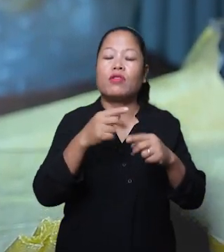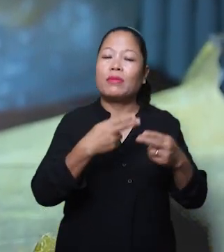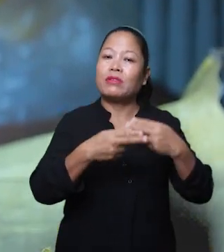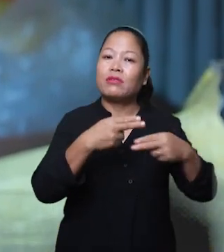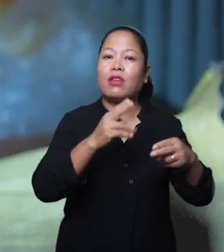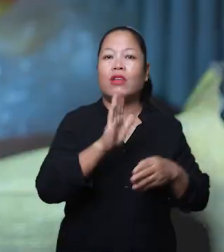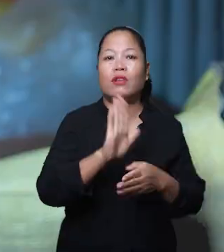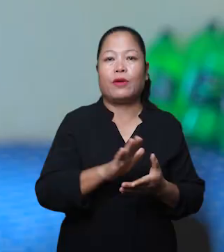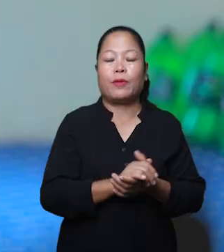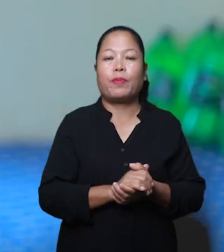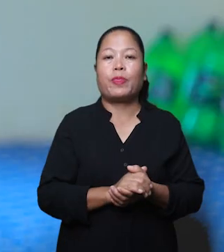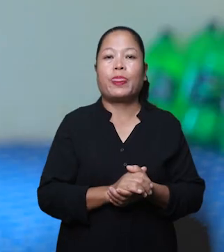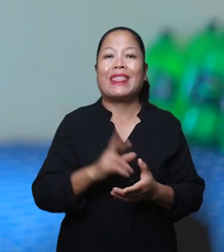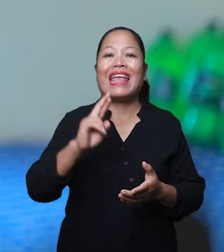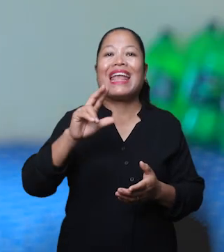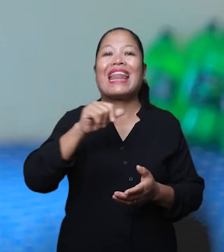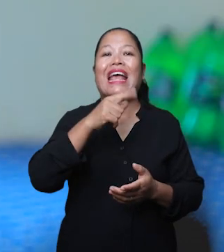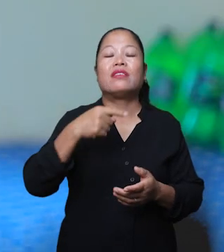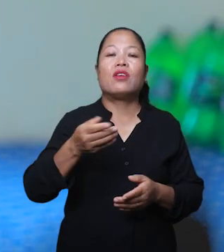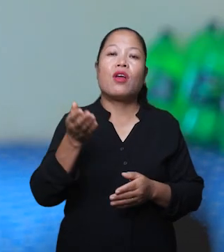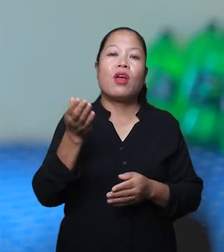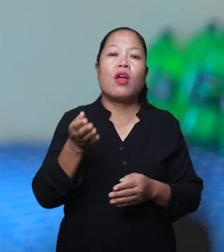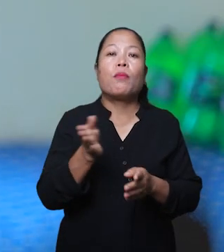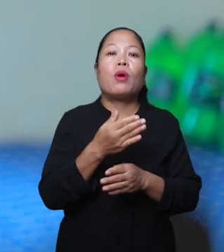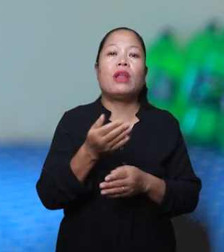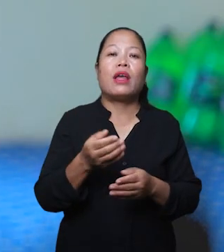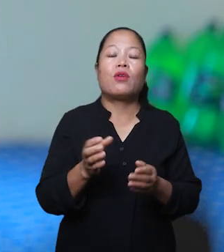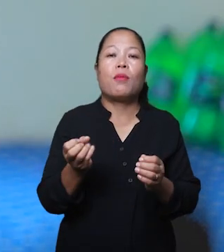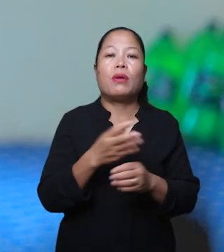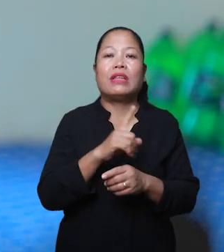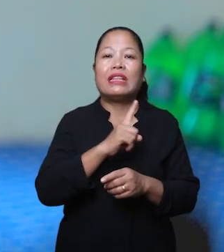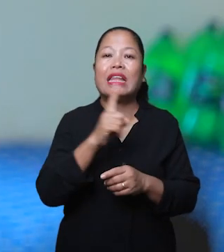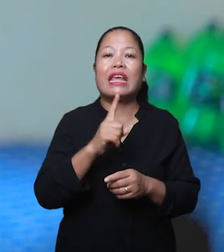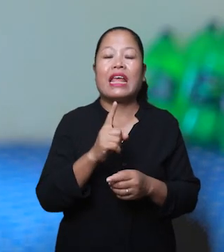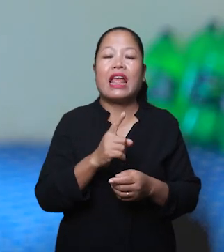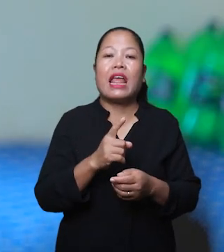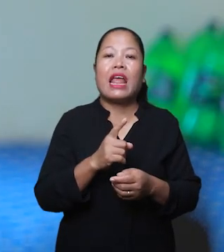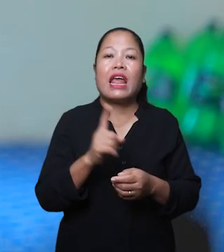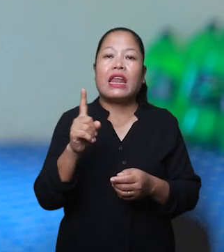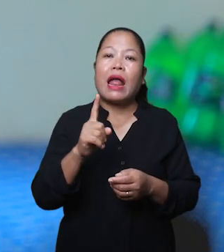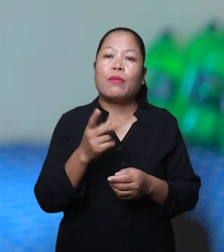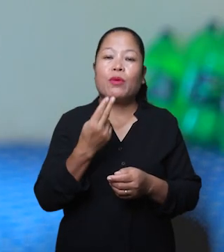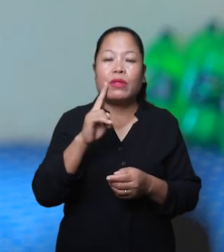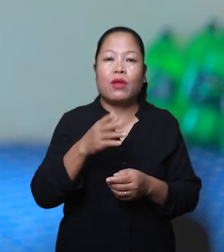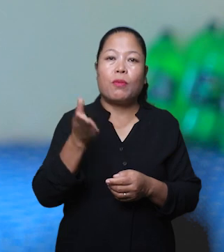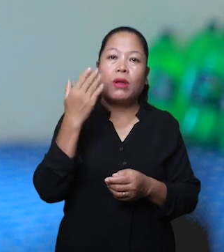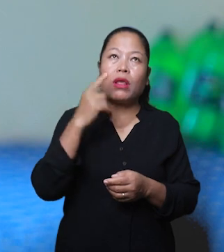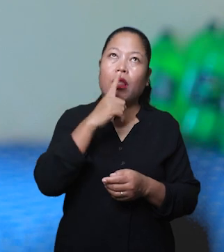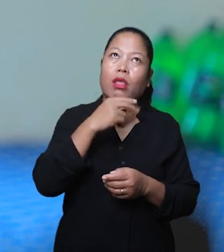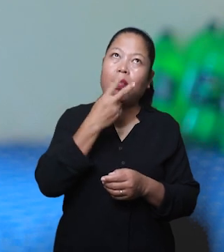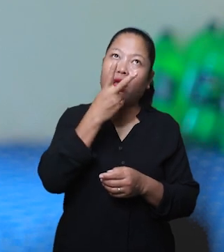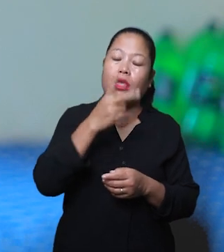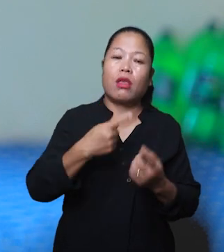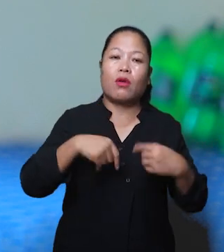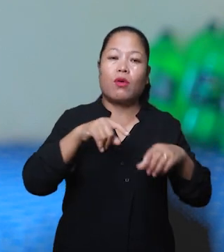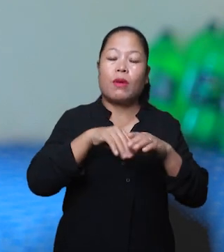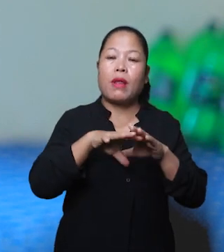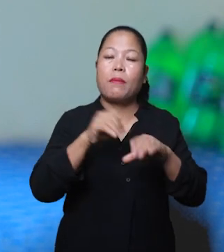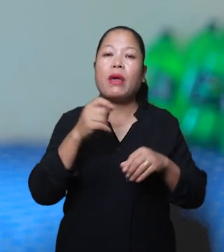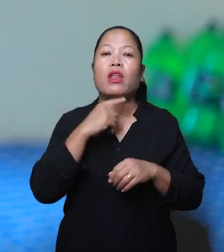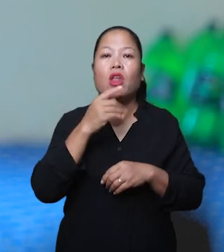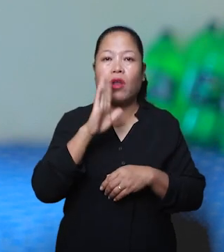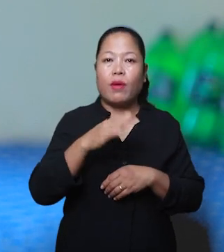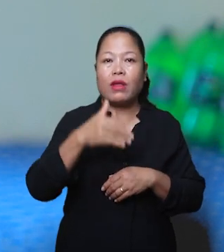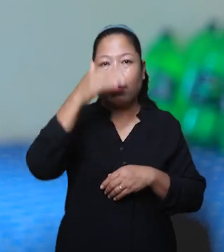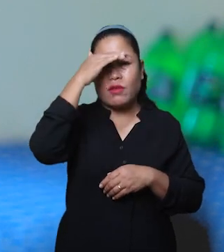पनि चलिरहेको छ राजेन्द्र पहिलाको भन्दा अहिले धेरै धेरै राम्रो ठाउँमा आउनुभएको छ पहिला चाहिँ उहाँ एकवटो टोलाइराख्ने